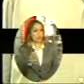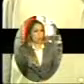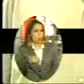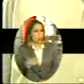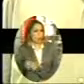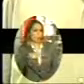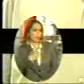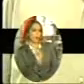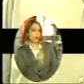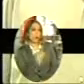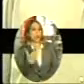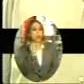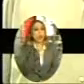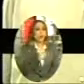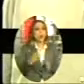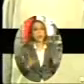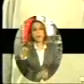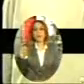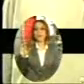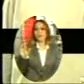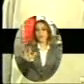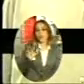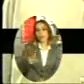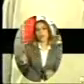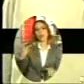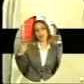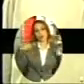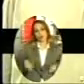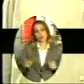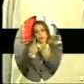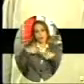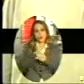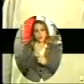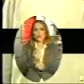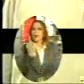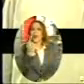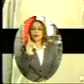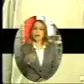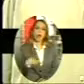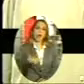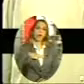אולי מיקו צרפתי, יושב ראש ועד העובדים, מישהו ייקח אחריות על מה שקרה כאן ביממה האחרונה?